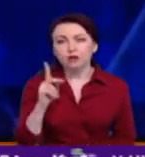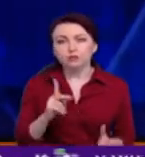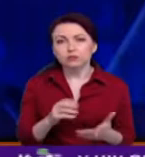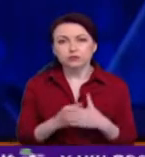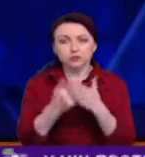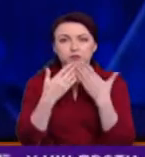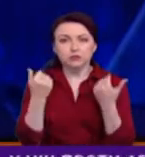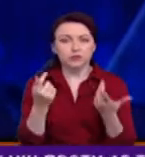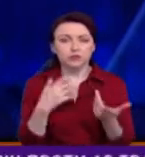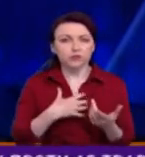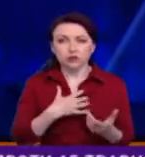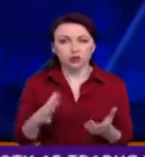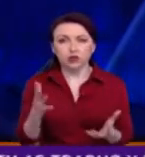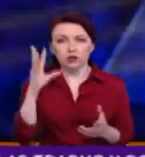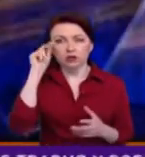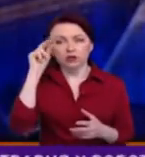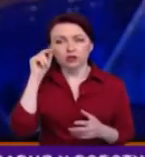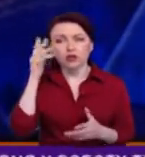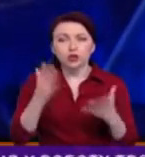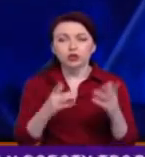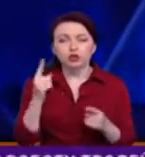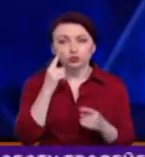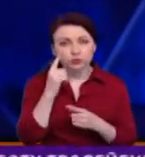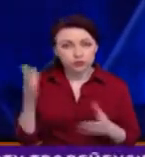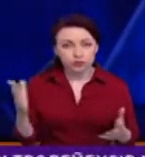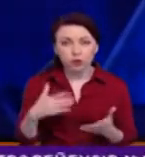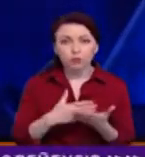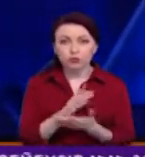яка вона буде, тому що якщо переважна більшість